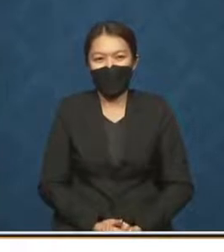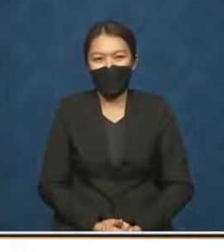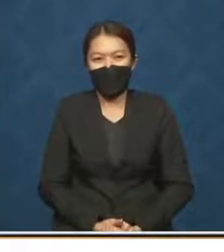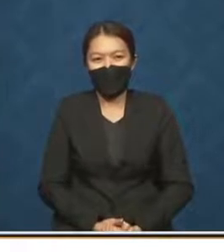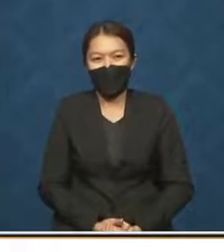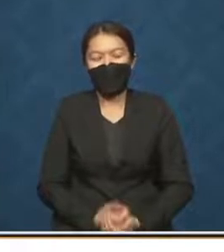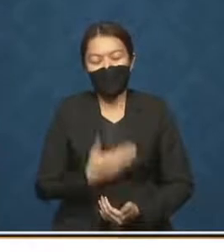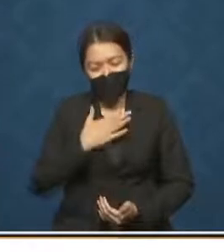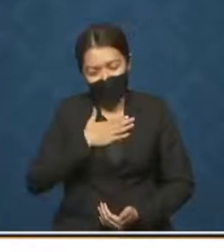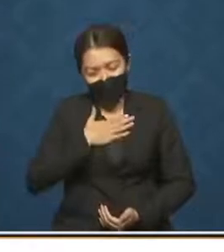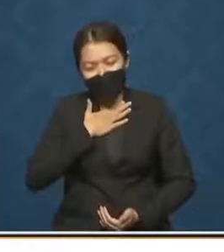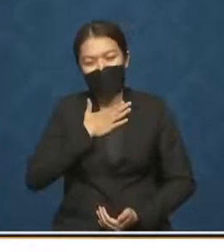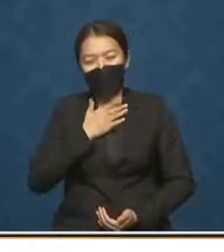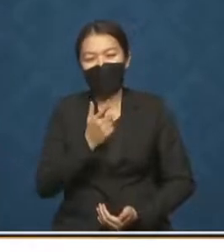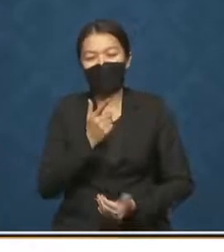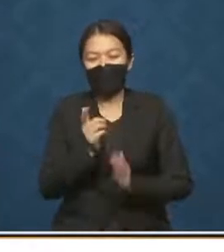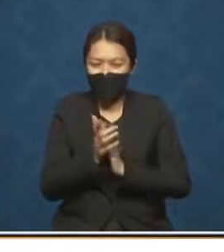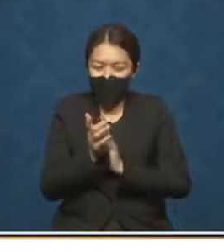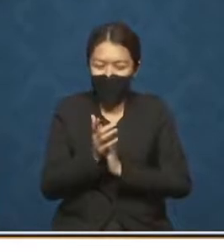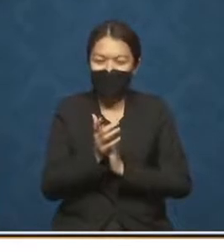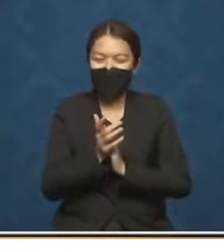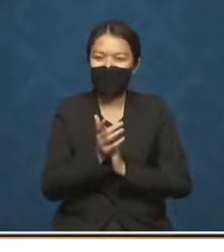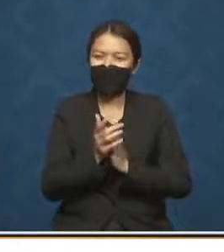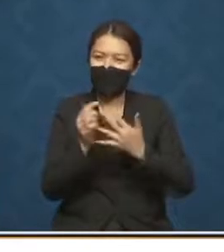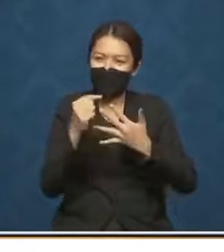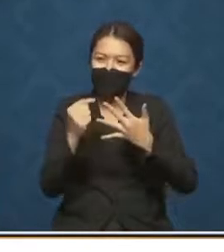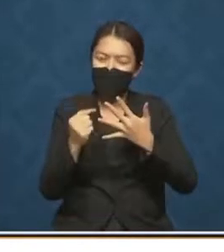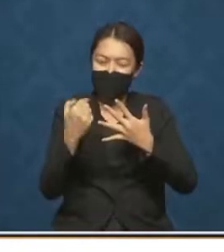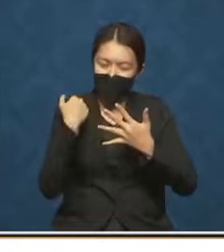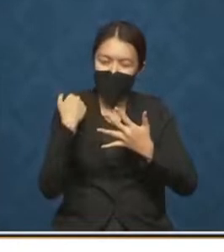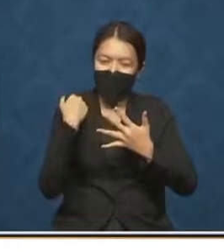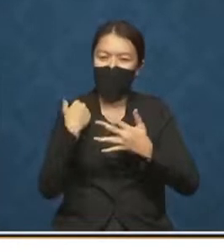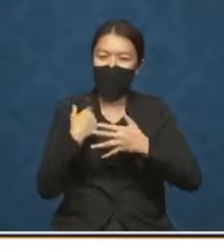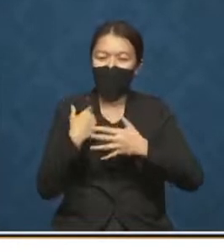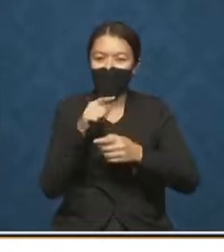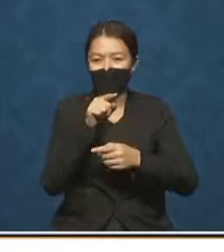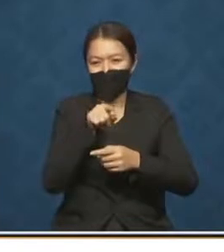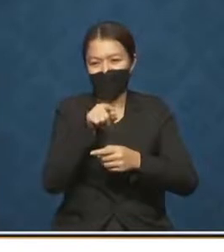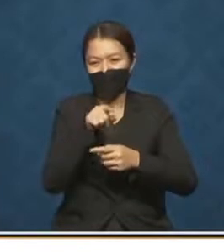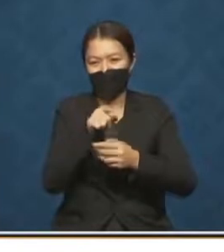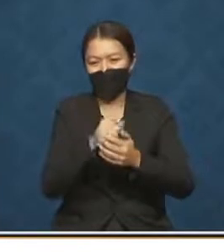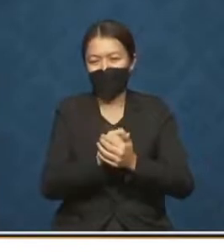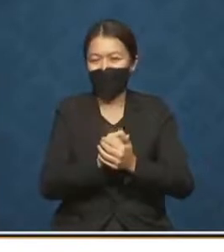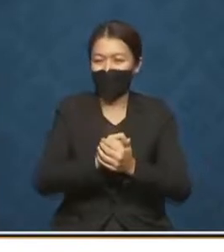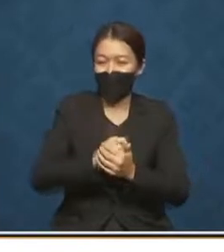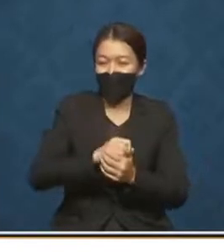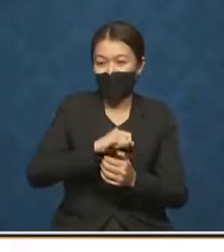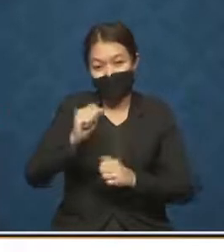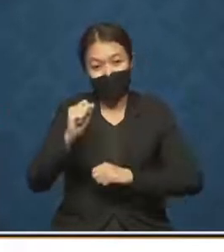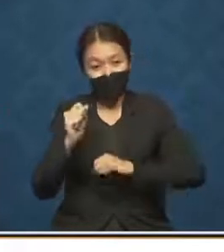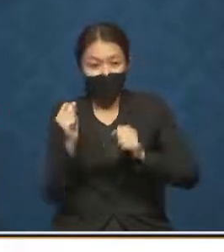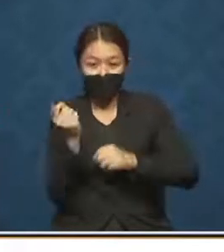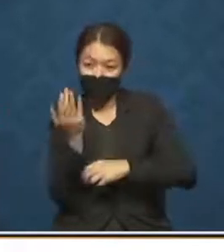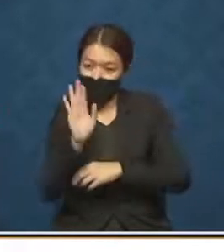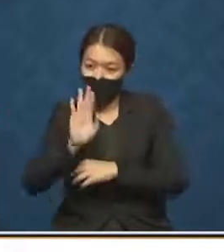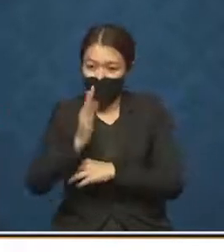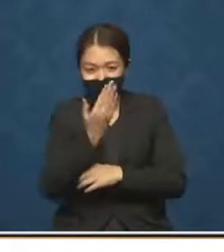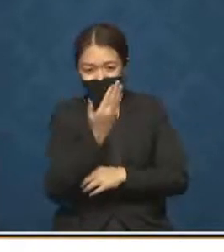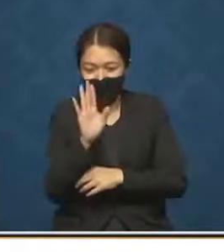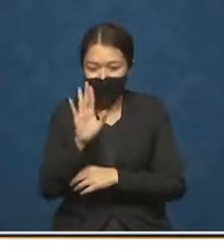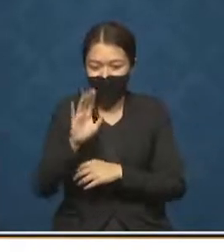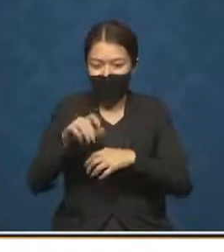ผมชอชมแกในบางเรื่องว่าแกสามารถพกซ้าย พลก entendพลิกหนาลกหลัง